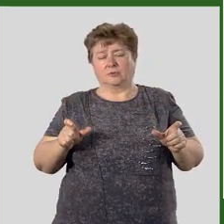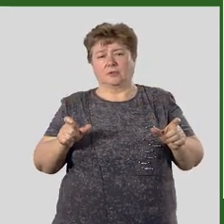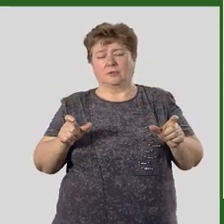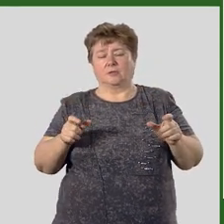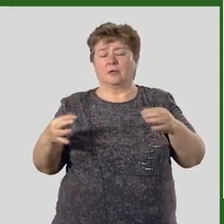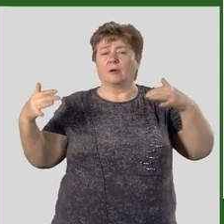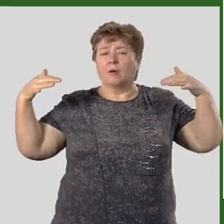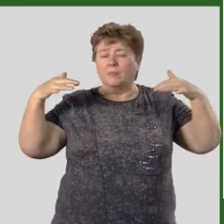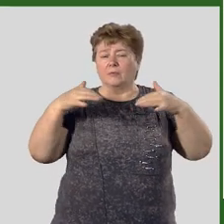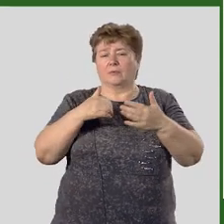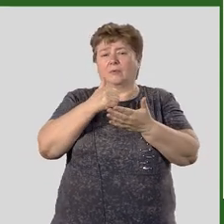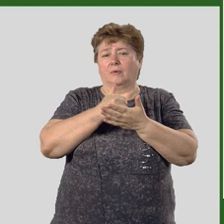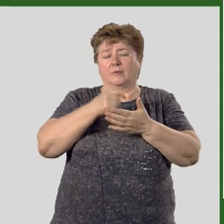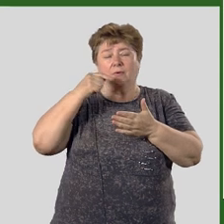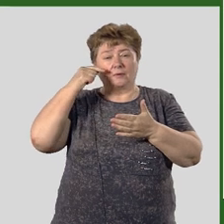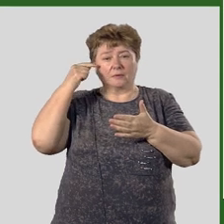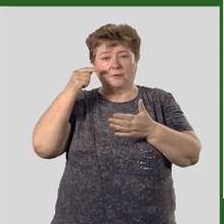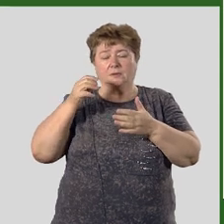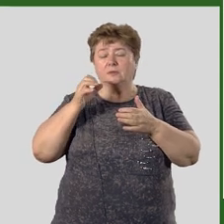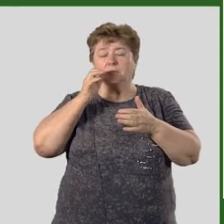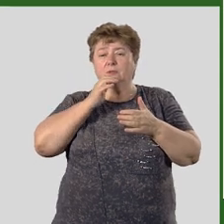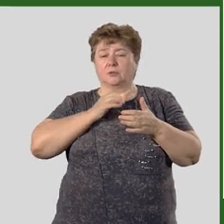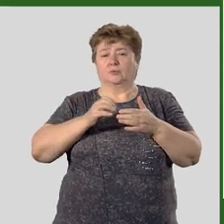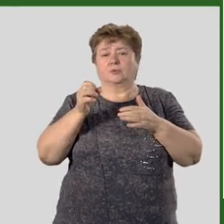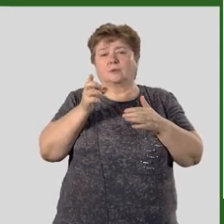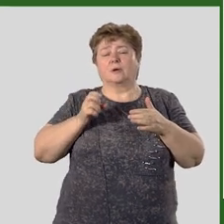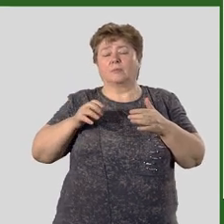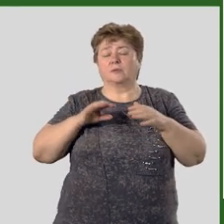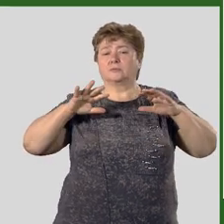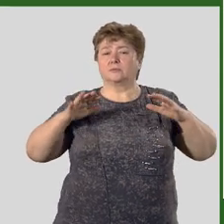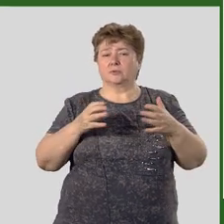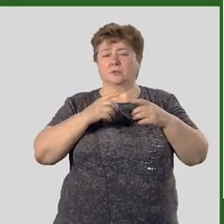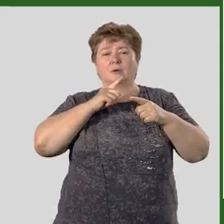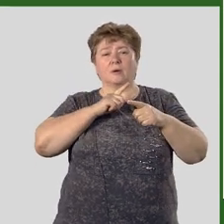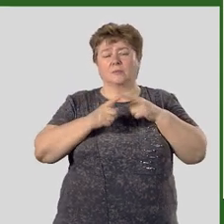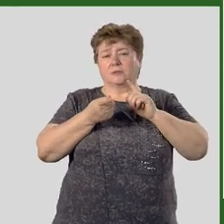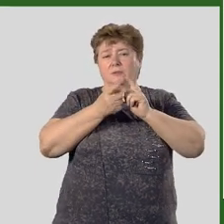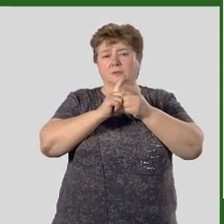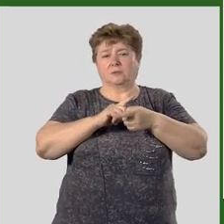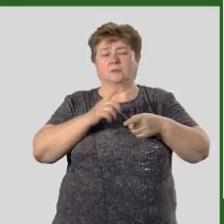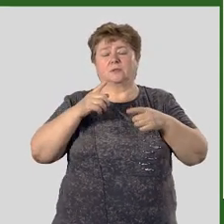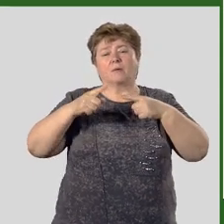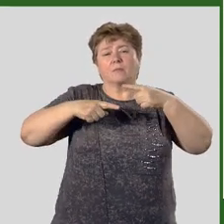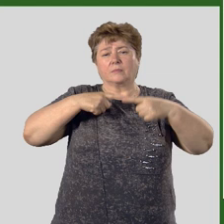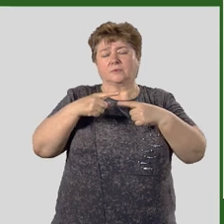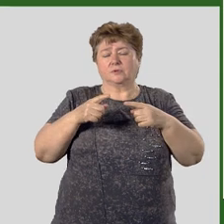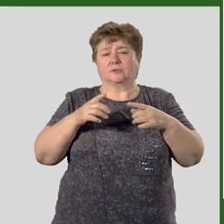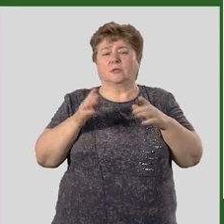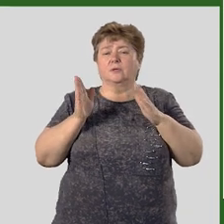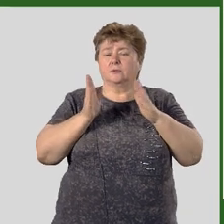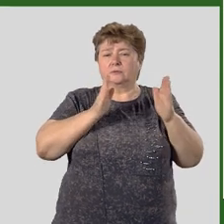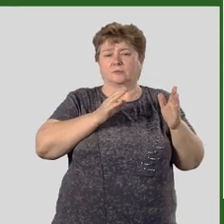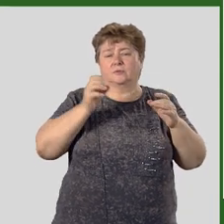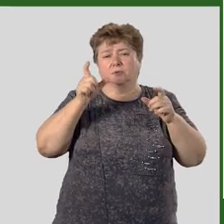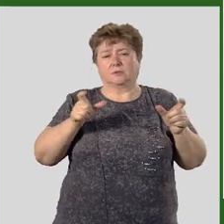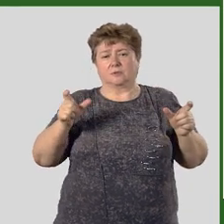населения и притока коренного населения из южных областей происходит быстрое изменение генетической структуры